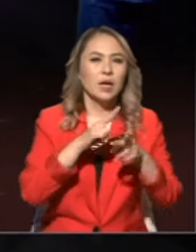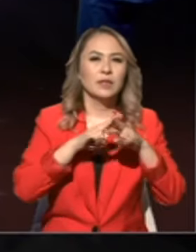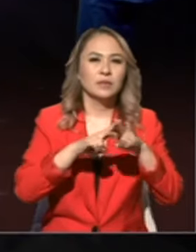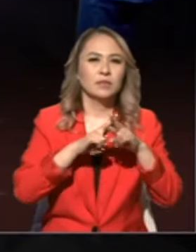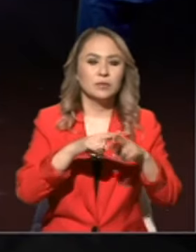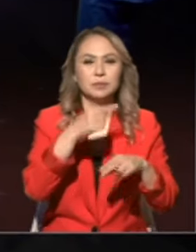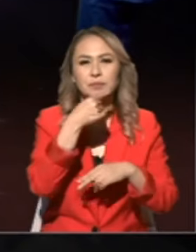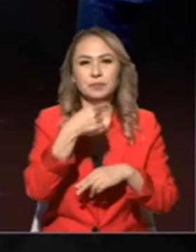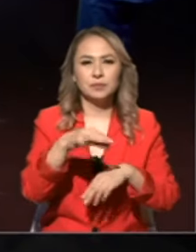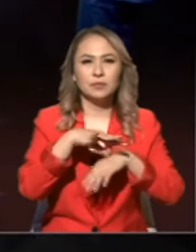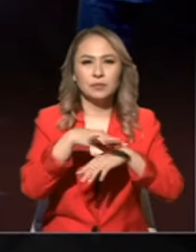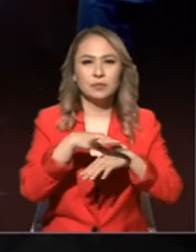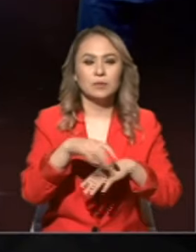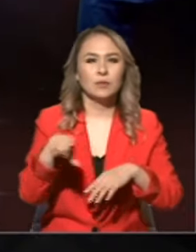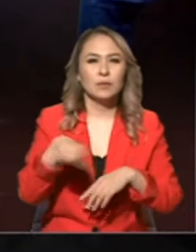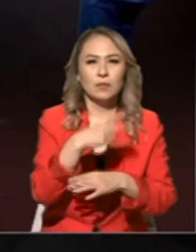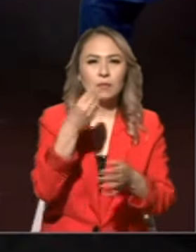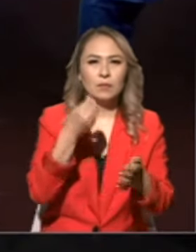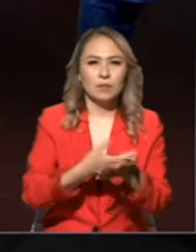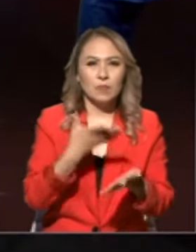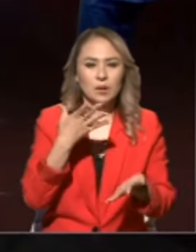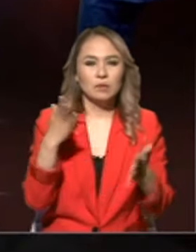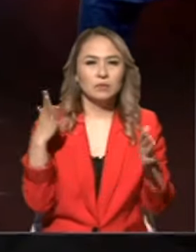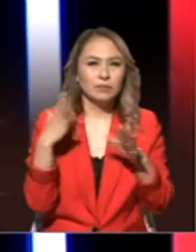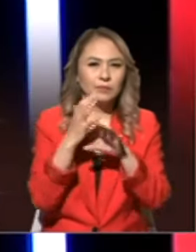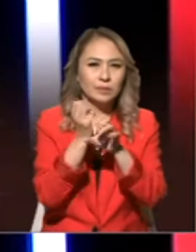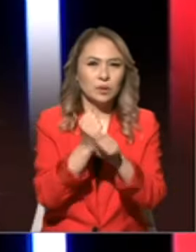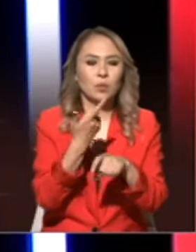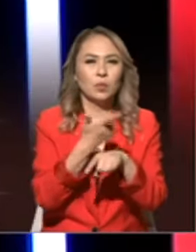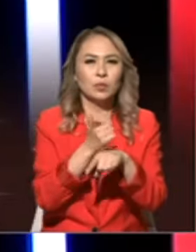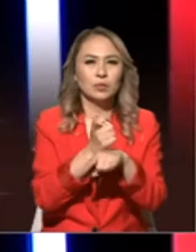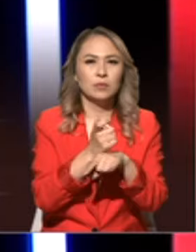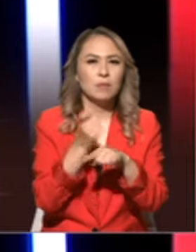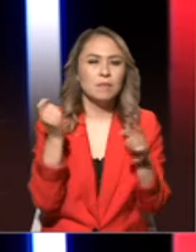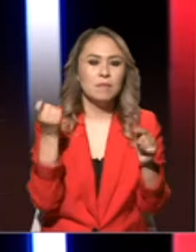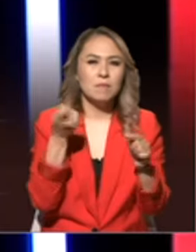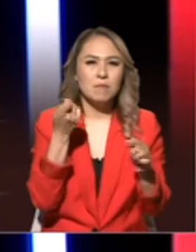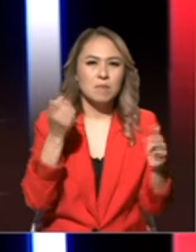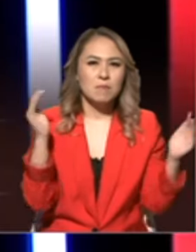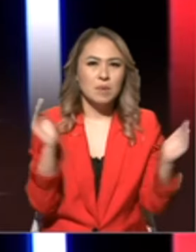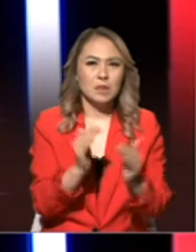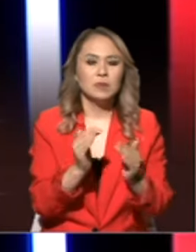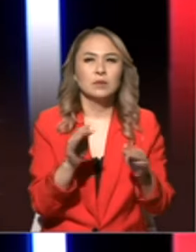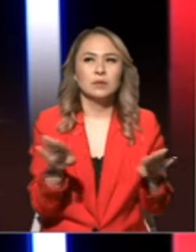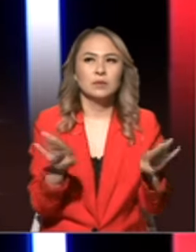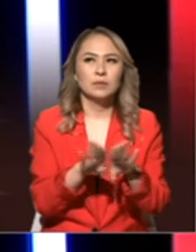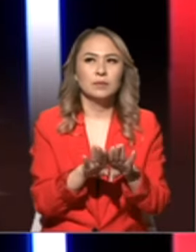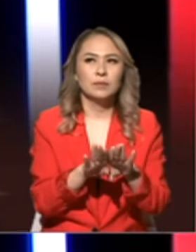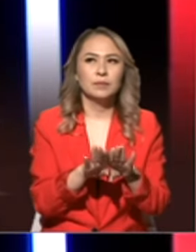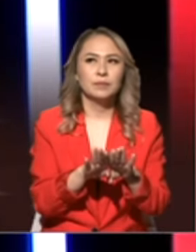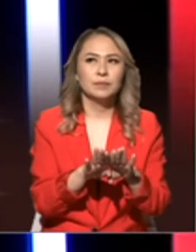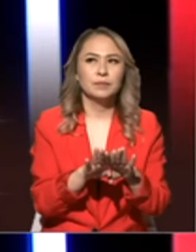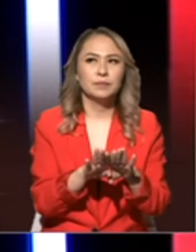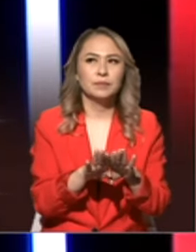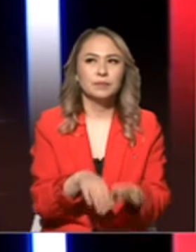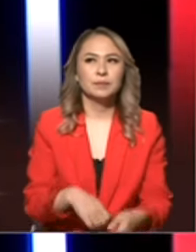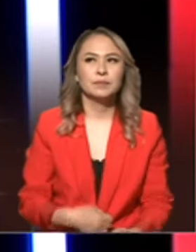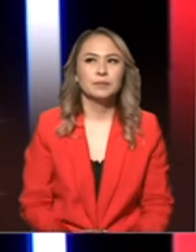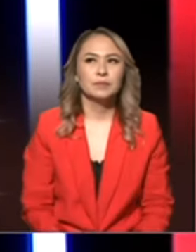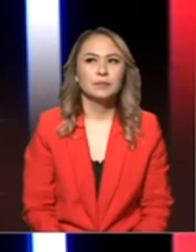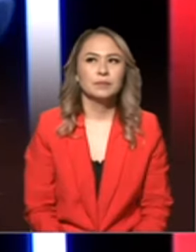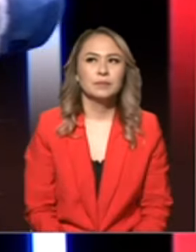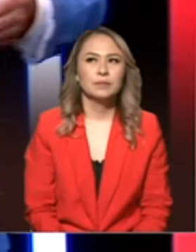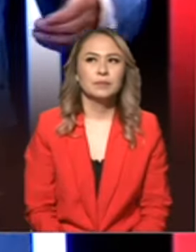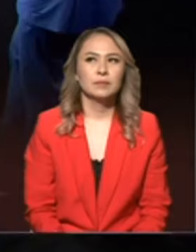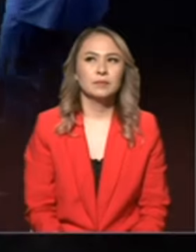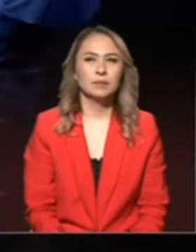жақ теріс, сол жол құны қымбат болады. Қысқасы, сұраныс өте аз ол жақта. Өте қиын жағдай дейді. Бұл да түсінікті. Бұл